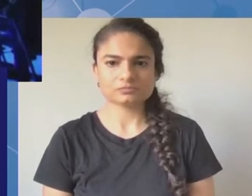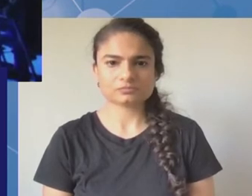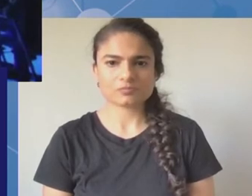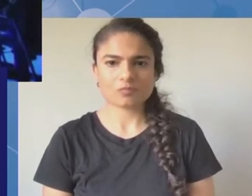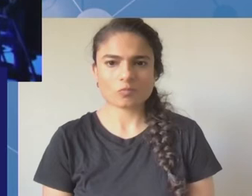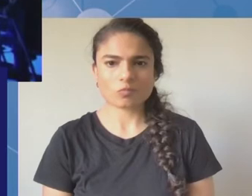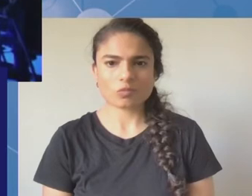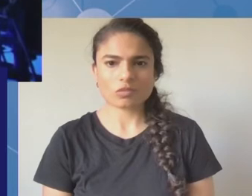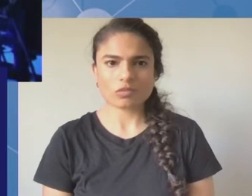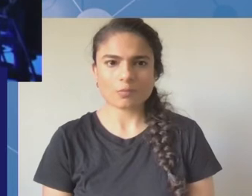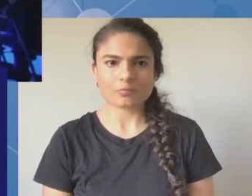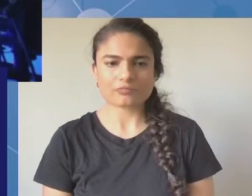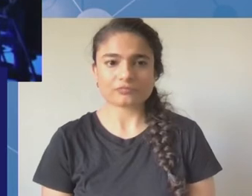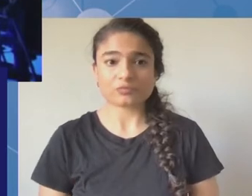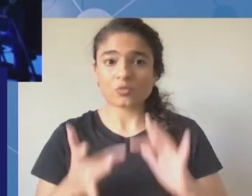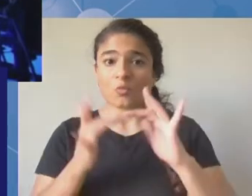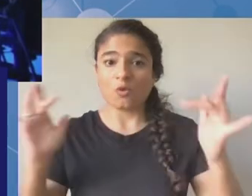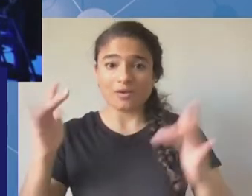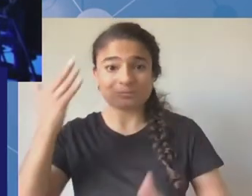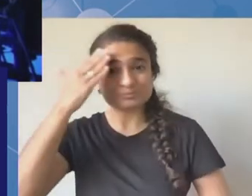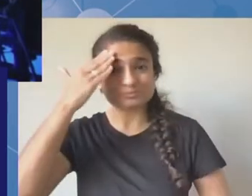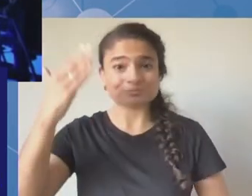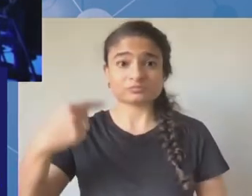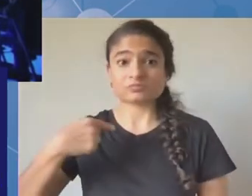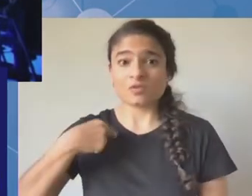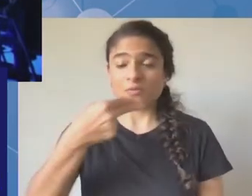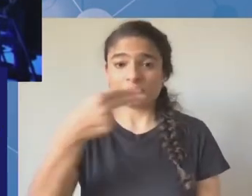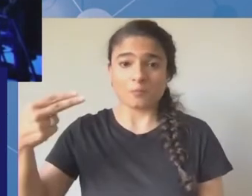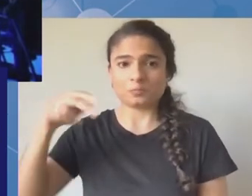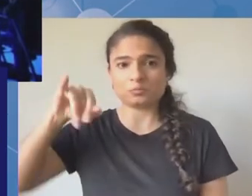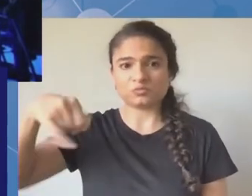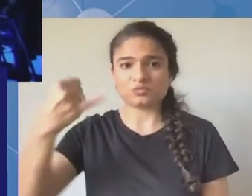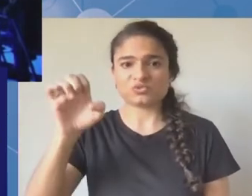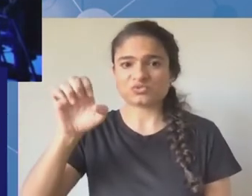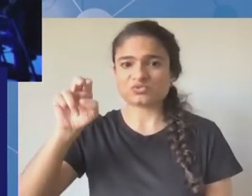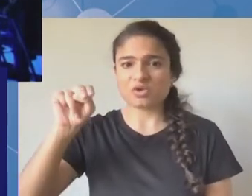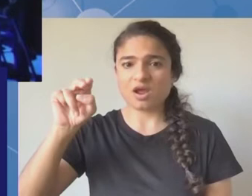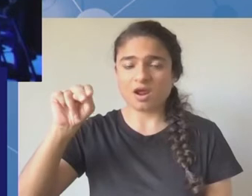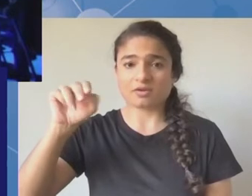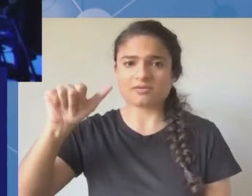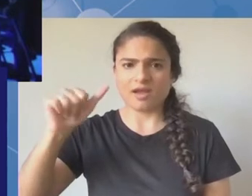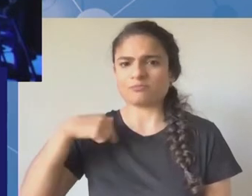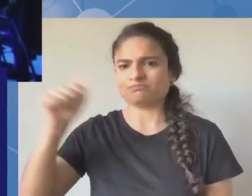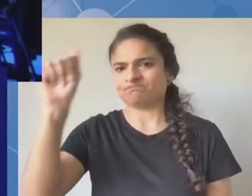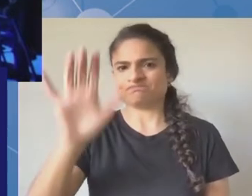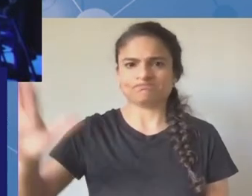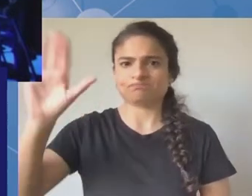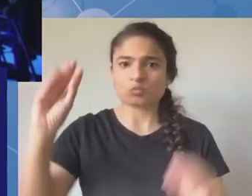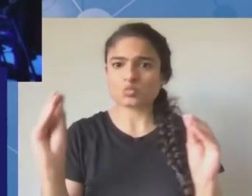Pacific Youth Asia, and I'm glad that I'll be able to connect remotely. أنا أمثل مجموعة من